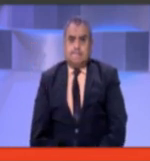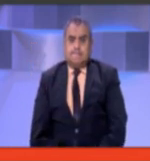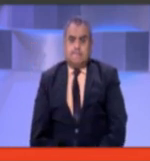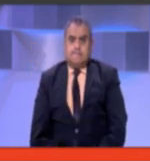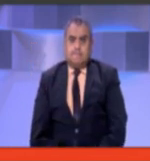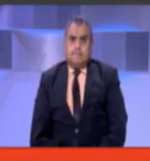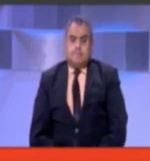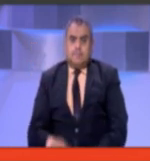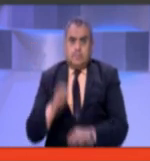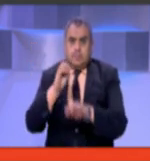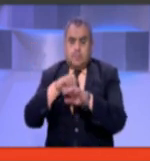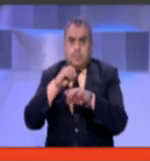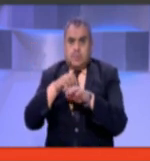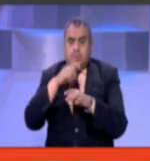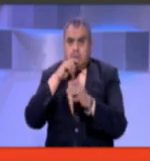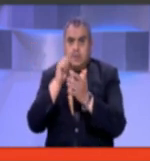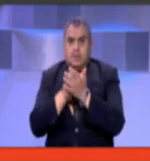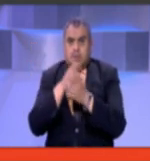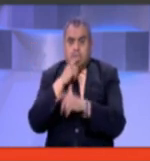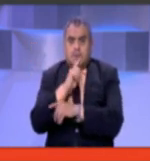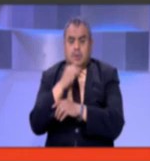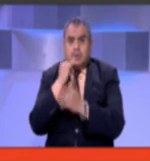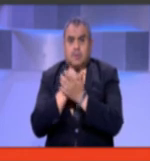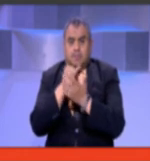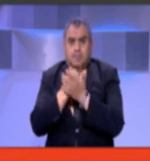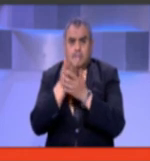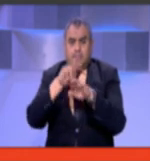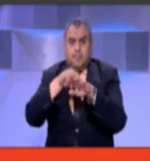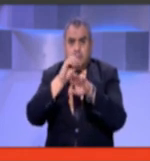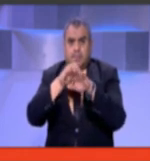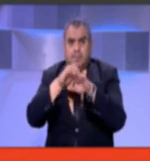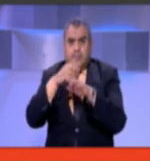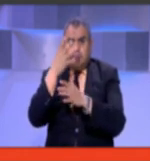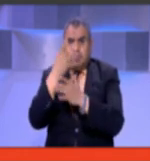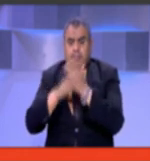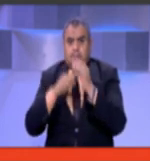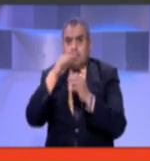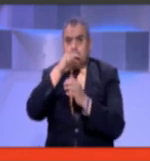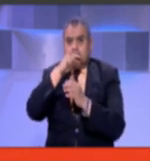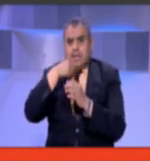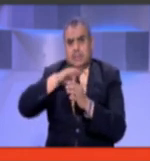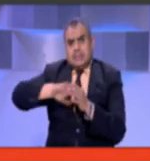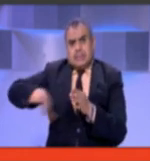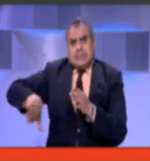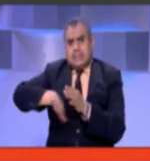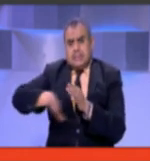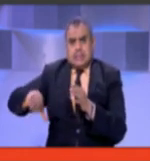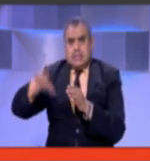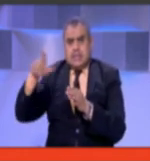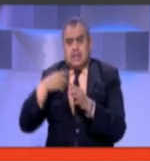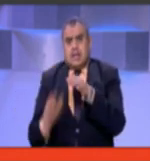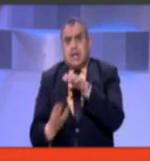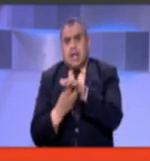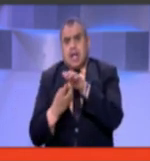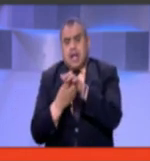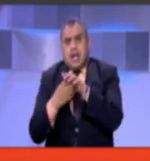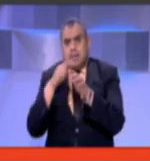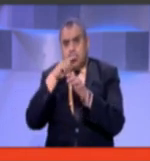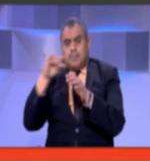انا بالنسبه لي كان مهم برضو ان بنتي ما يحصلهاش حاجه، لان هي جامعيه وبرضو